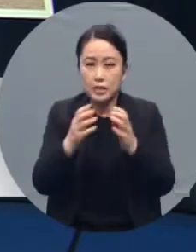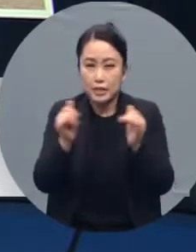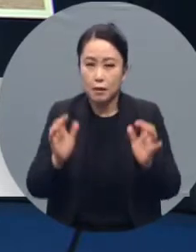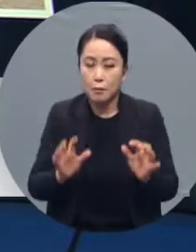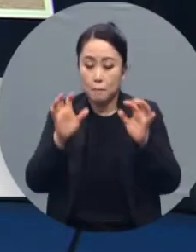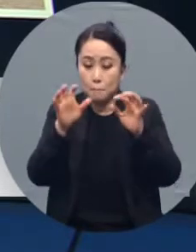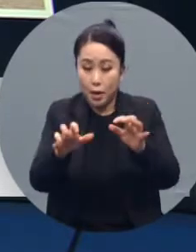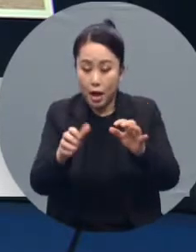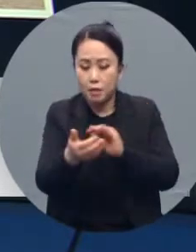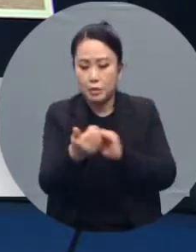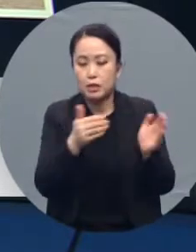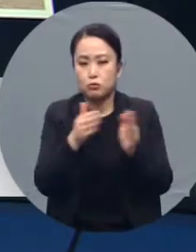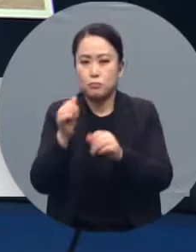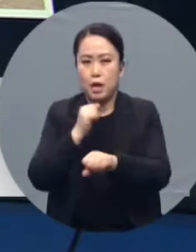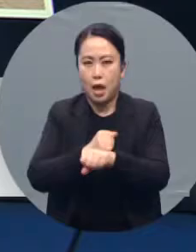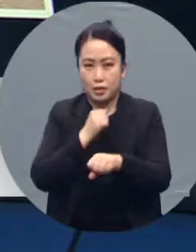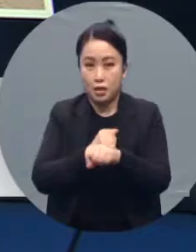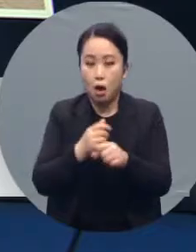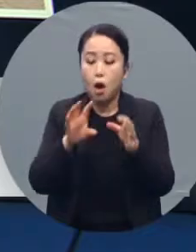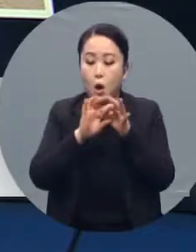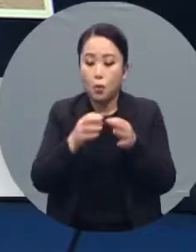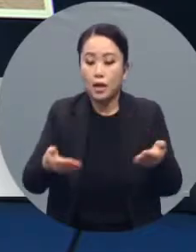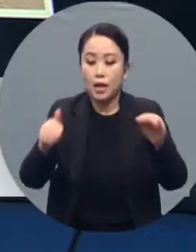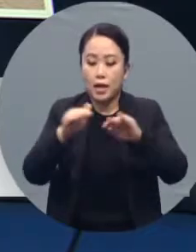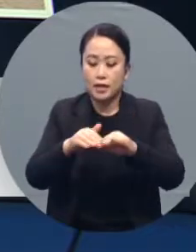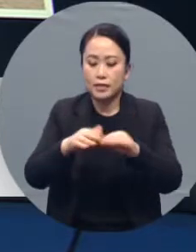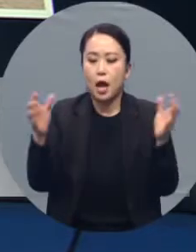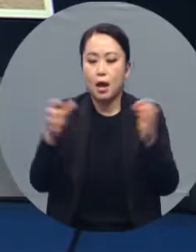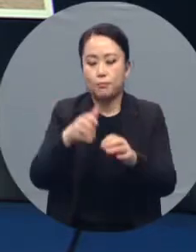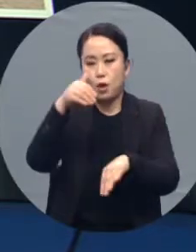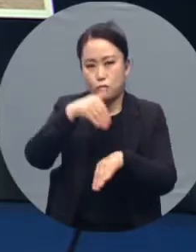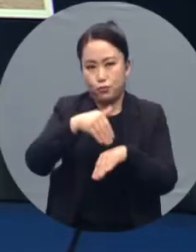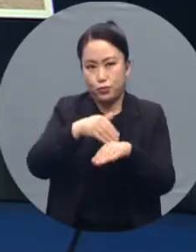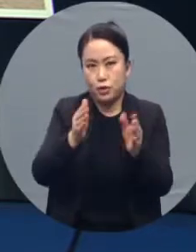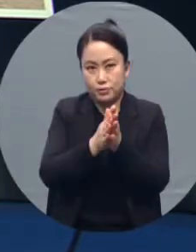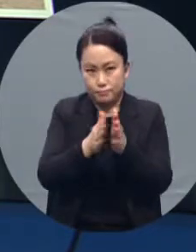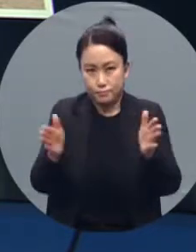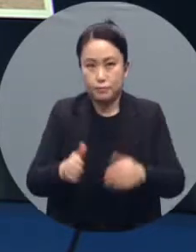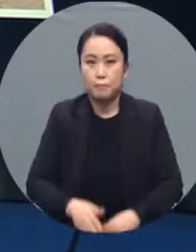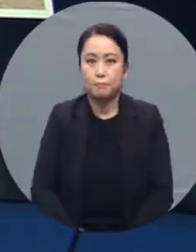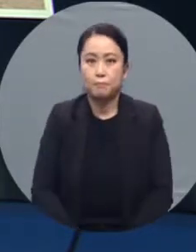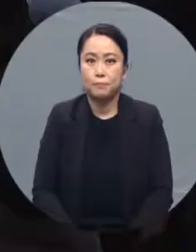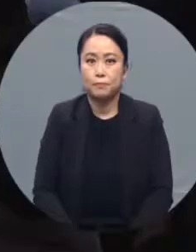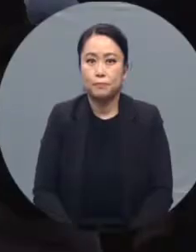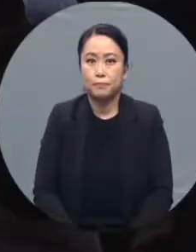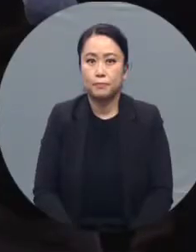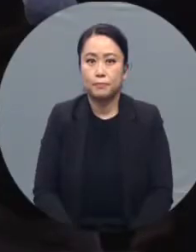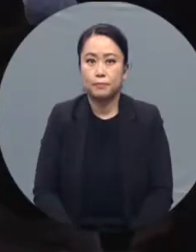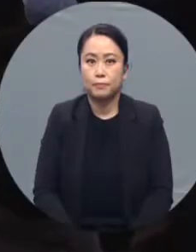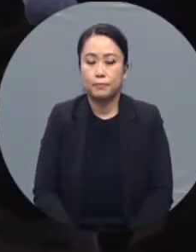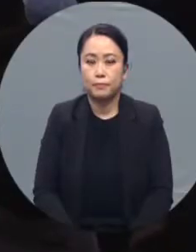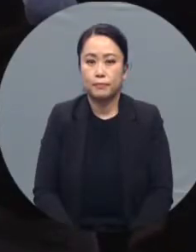대비해 관계기관들이 합동훈련에 나섰습니다. 그 현장은 현지호 기자가 다녀왔습니다.